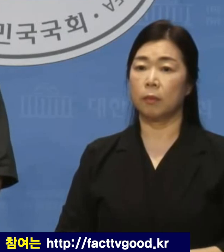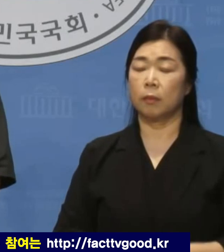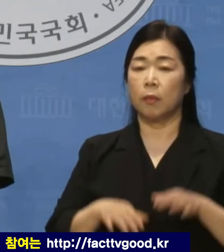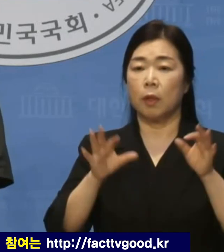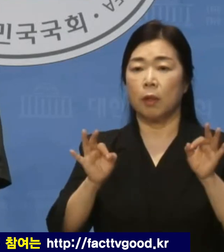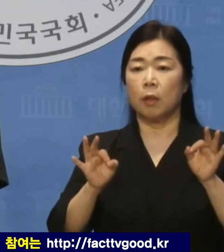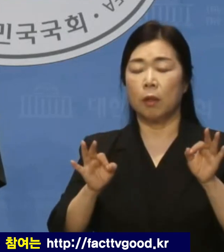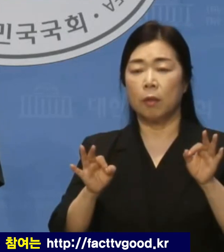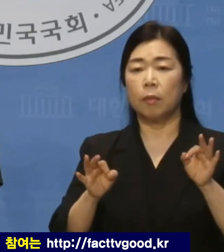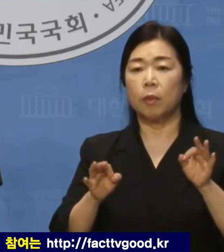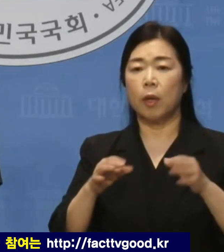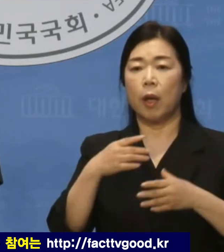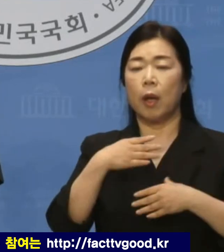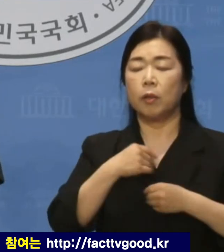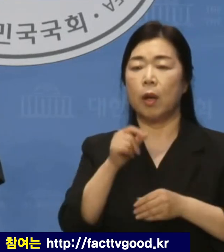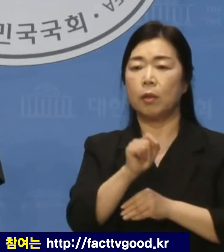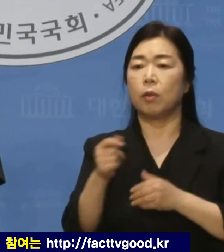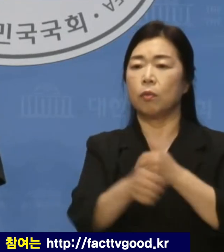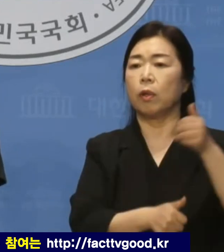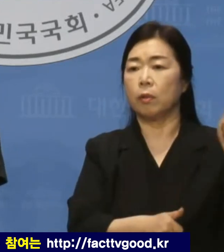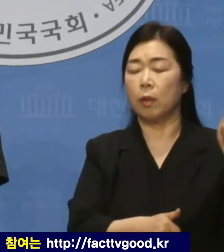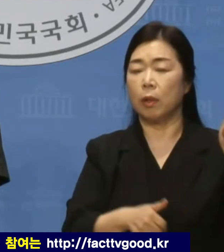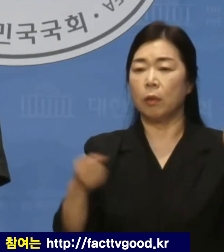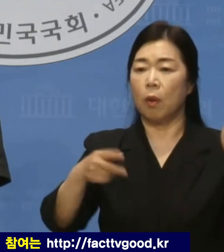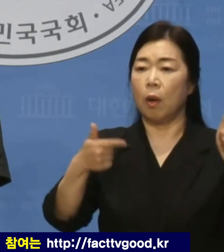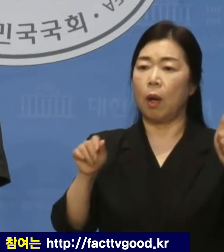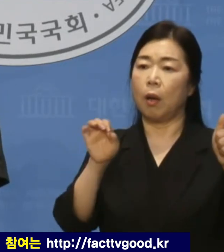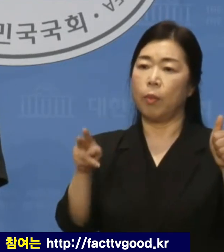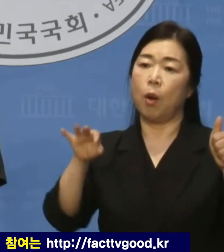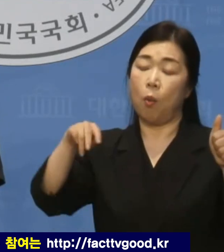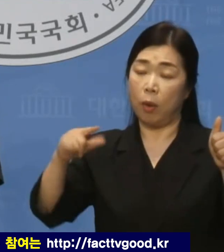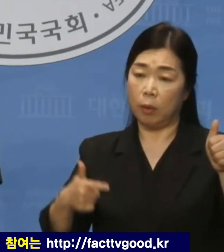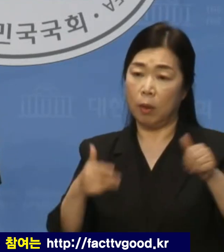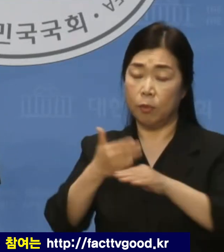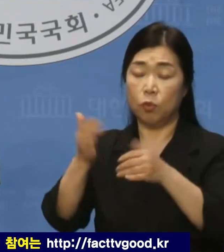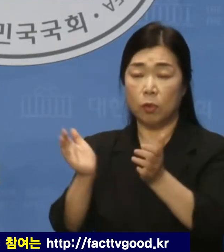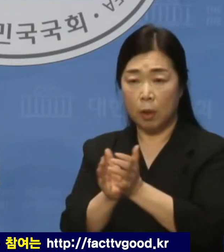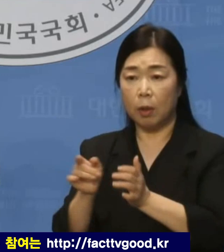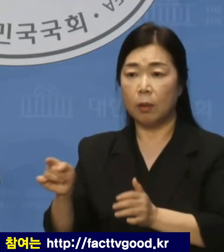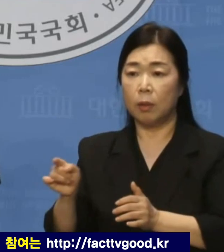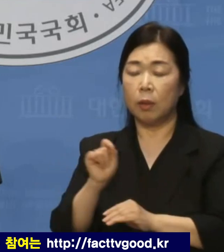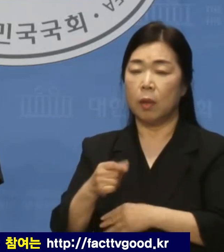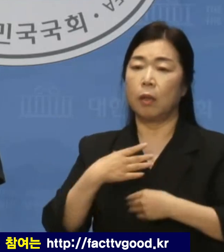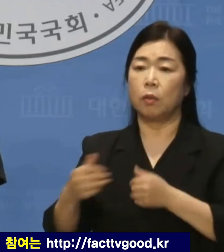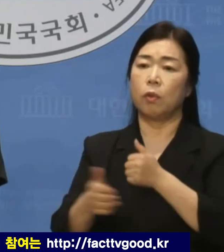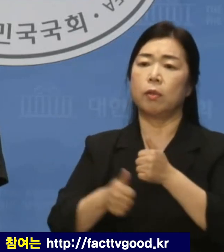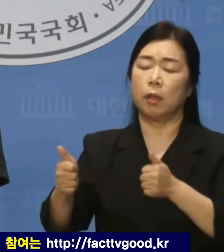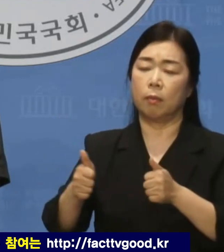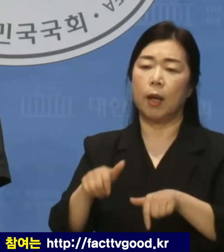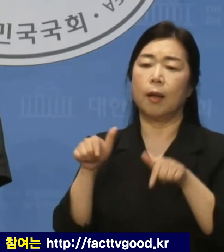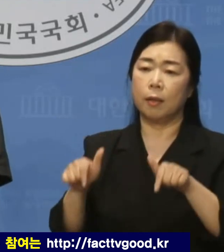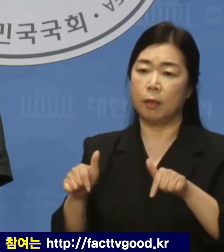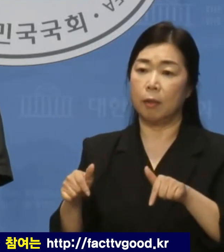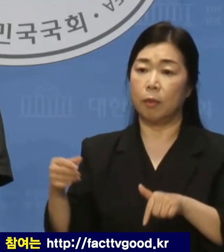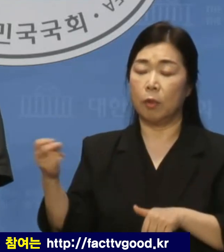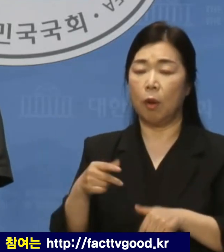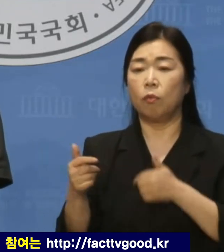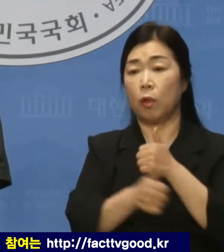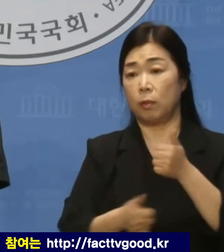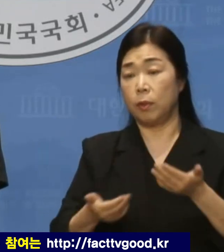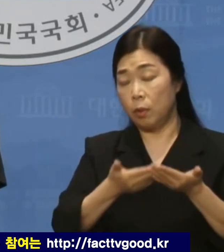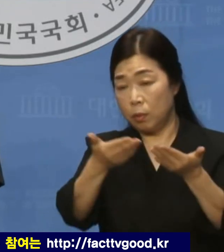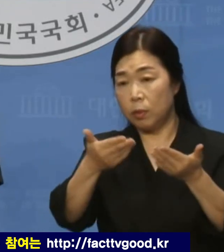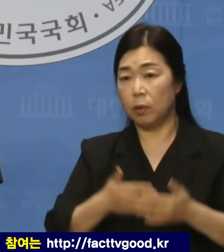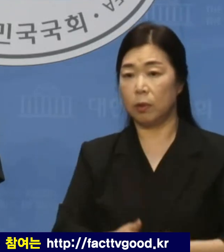김경훈 국회 행정안전위원회 위원장님, 그리고 강병원 더불어민주당 행정안전위원회 간사님과